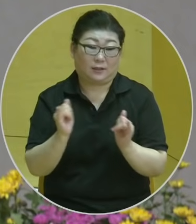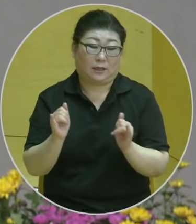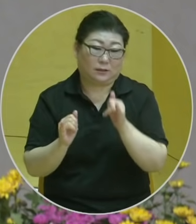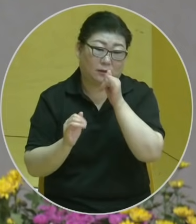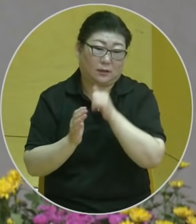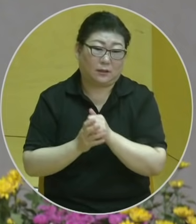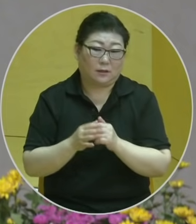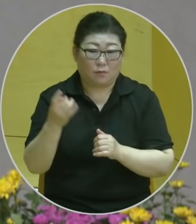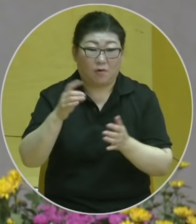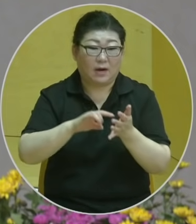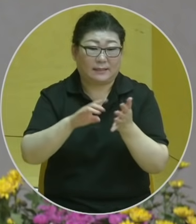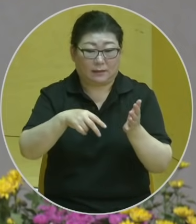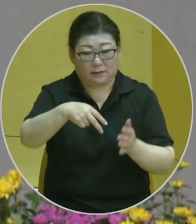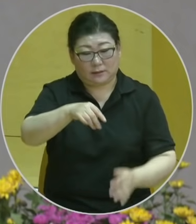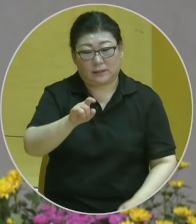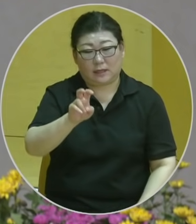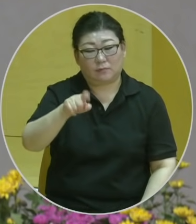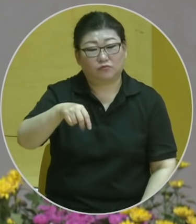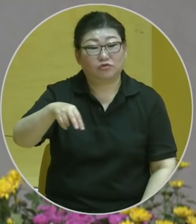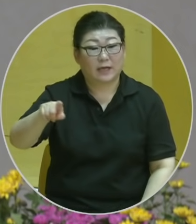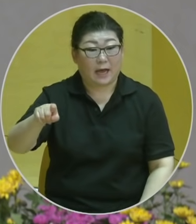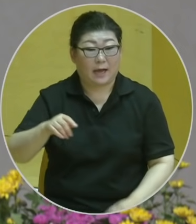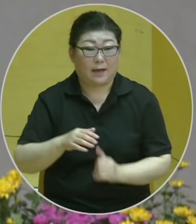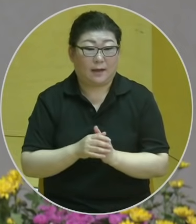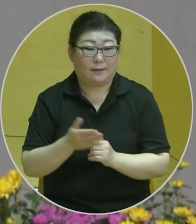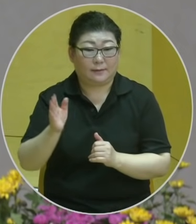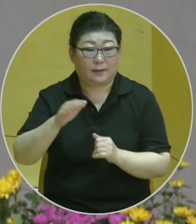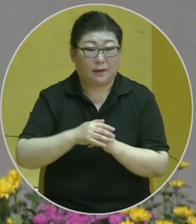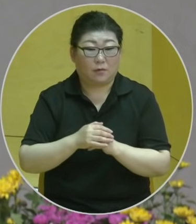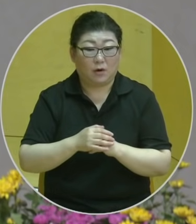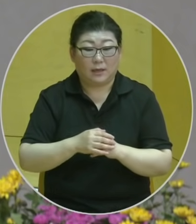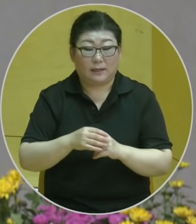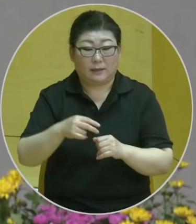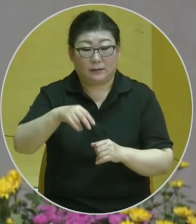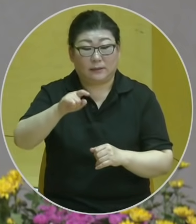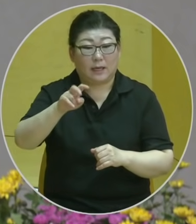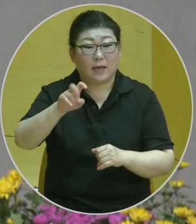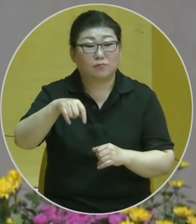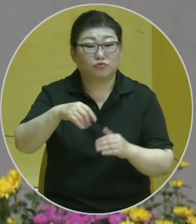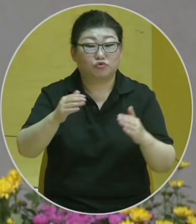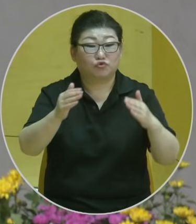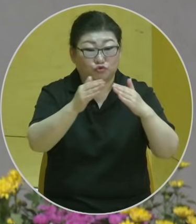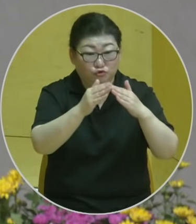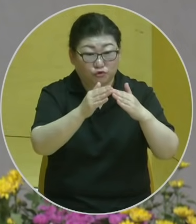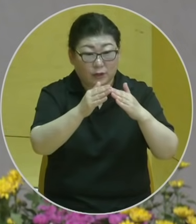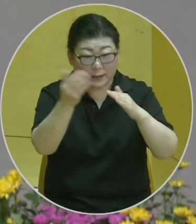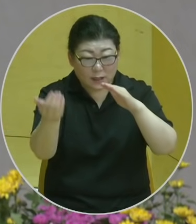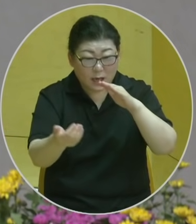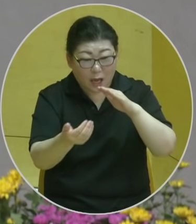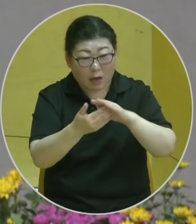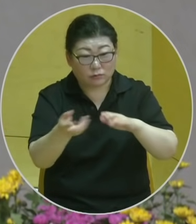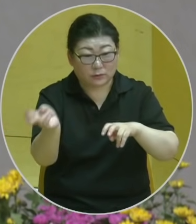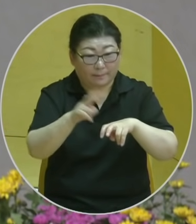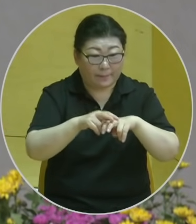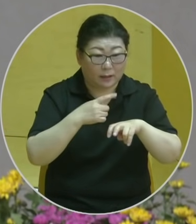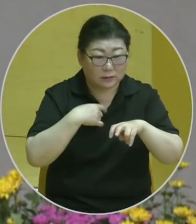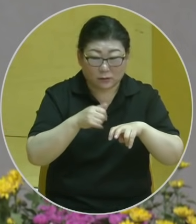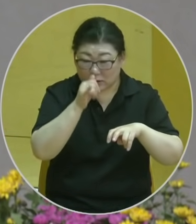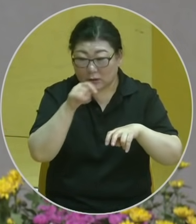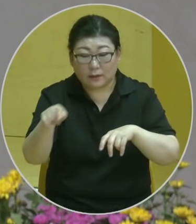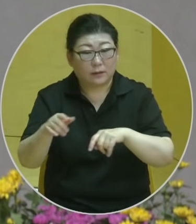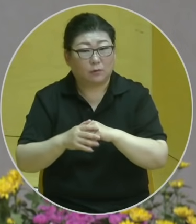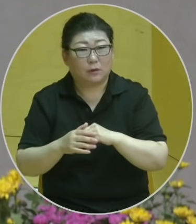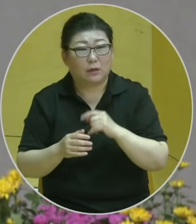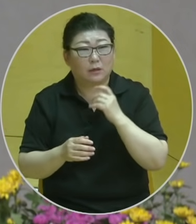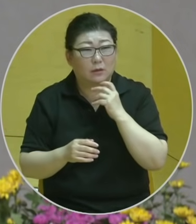세무국의 최고 책임자까지 되었습니다. 그런데 이분은 한 가지 특징은 찬양을 좋아했는데, 그가 16살 때 회심을 하고